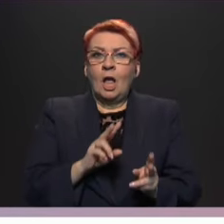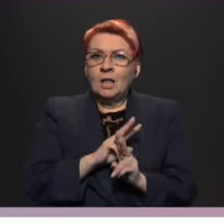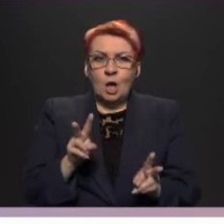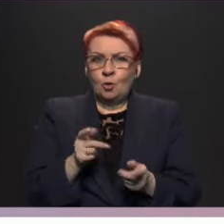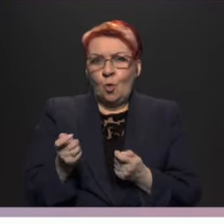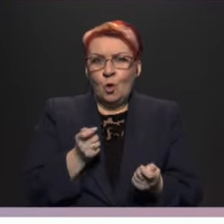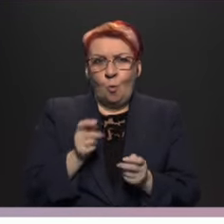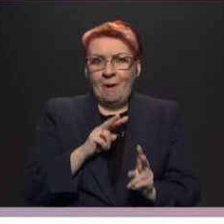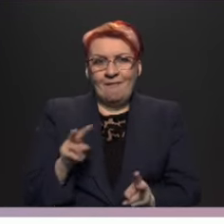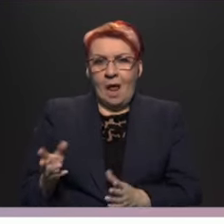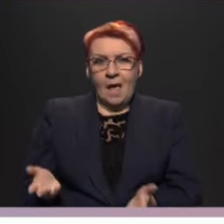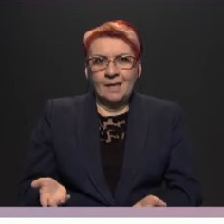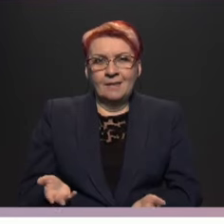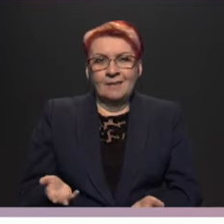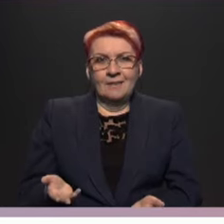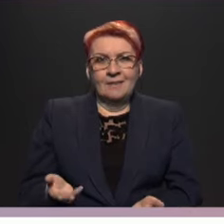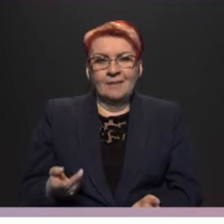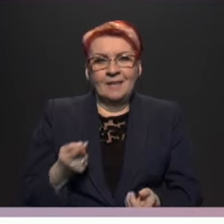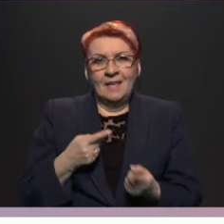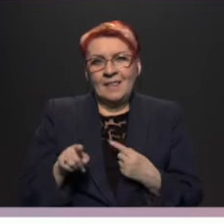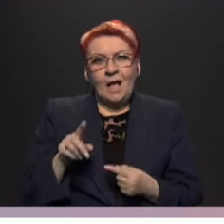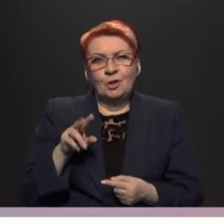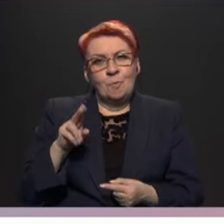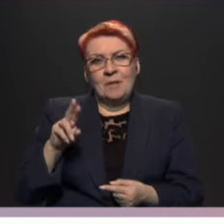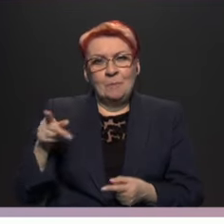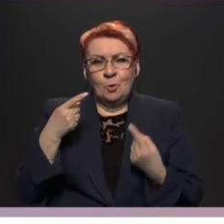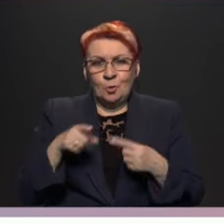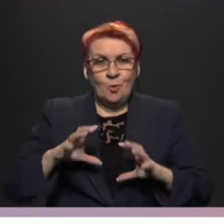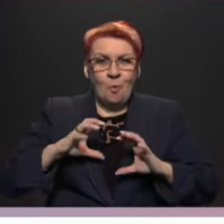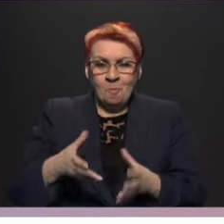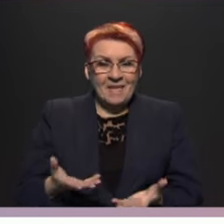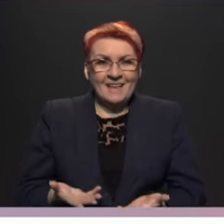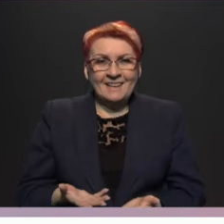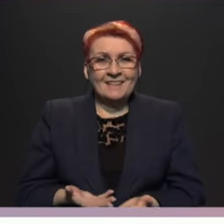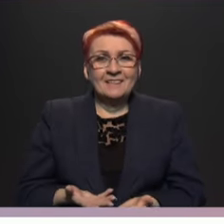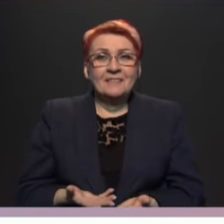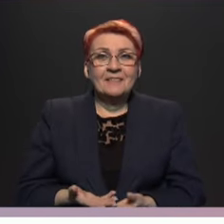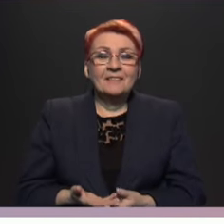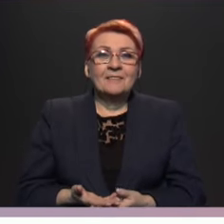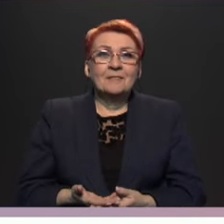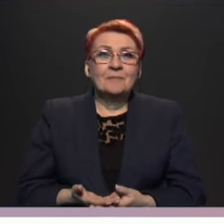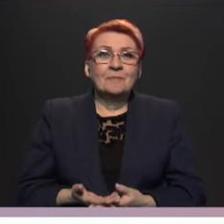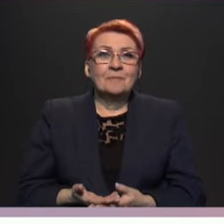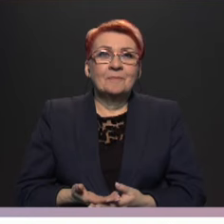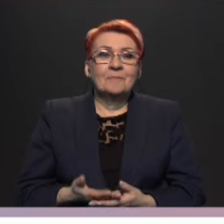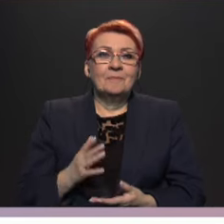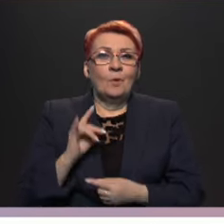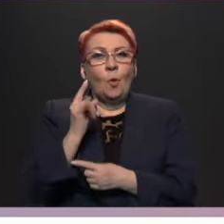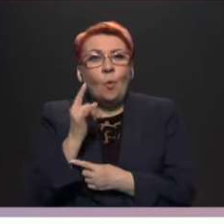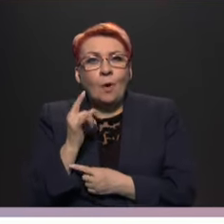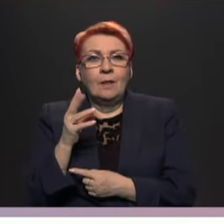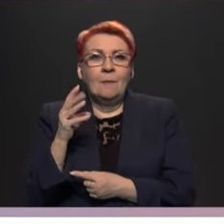управляет, иначе бы это был совершенно другой мир. Это был бы мир марионеток, кукол,